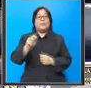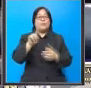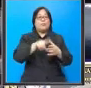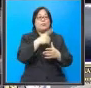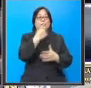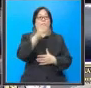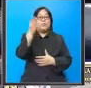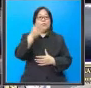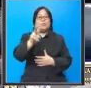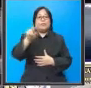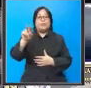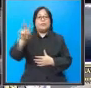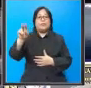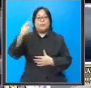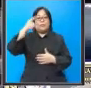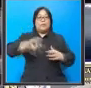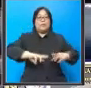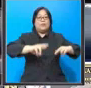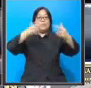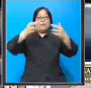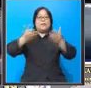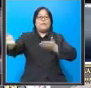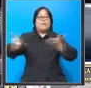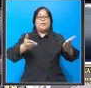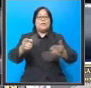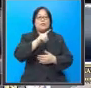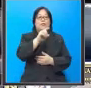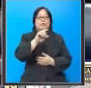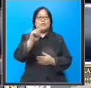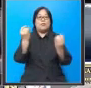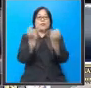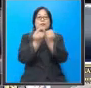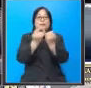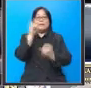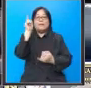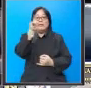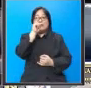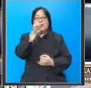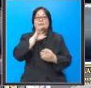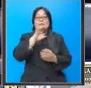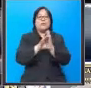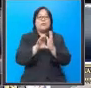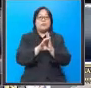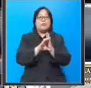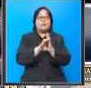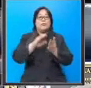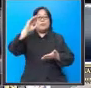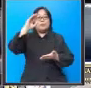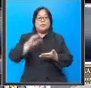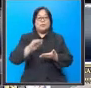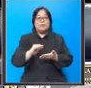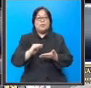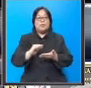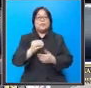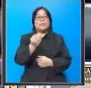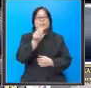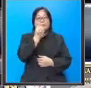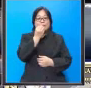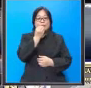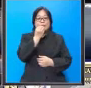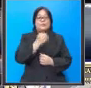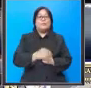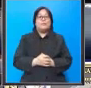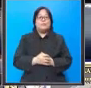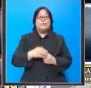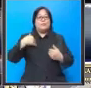2020 untuk melihat pulih facility syuting ya Cikole seperti kekurangan pekat makan